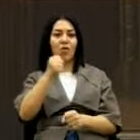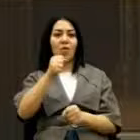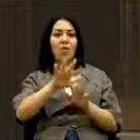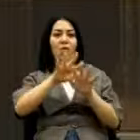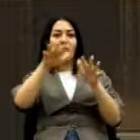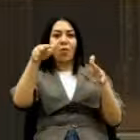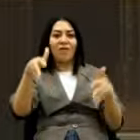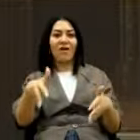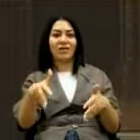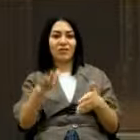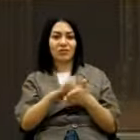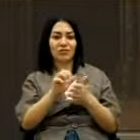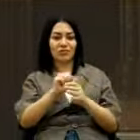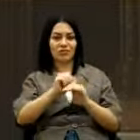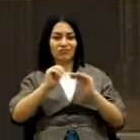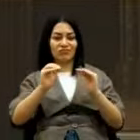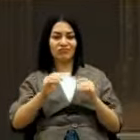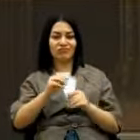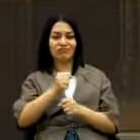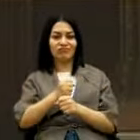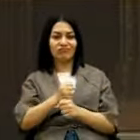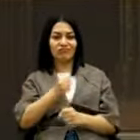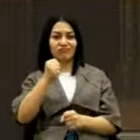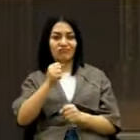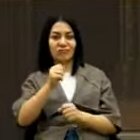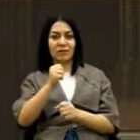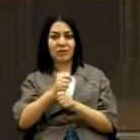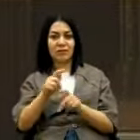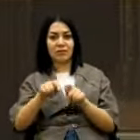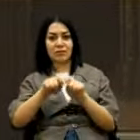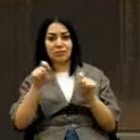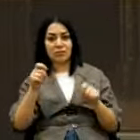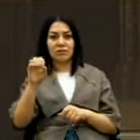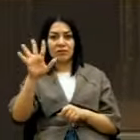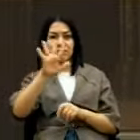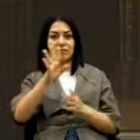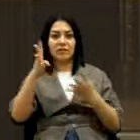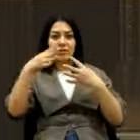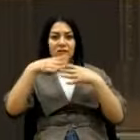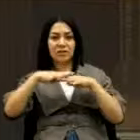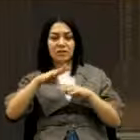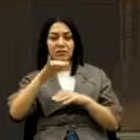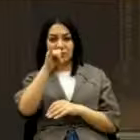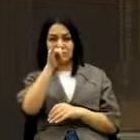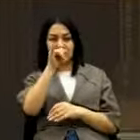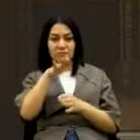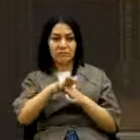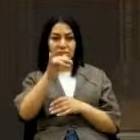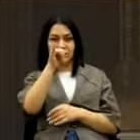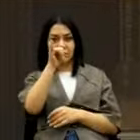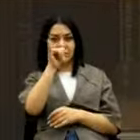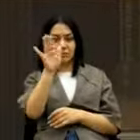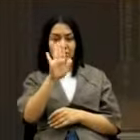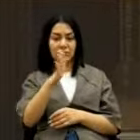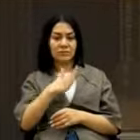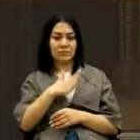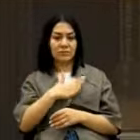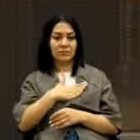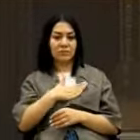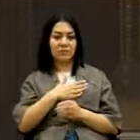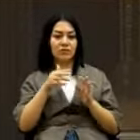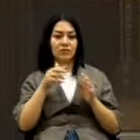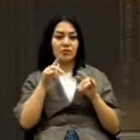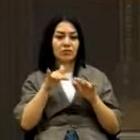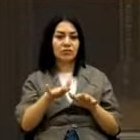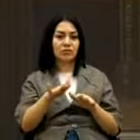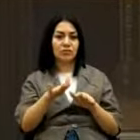ձևավորելու, մեր եվրոինտեգրման բոլոր տեսլականները կմնան չիրագործված և մեր